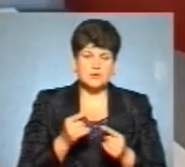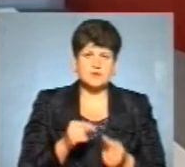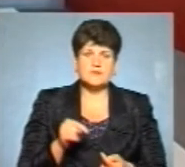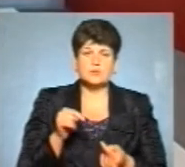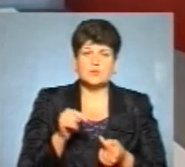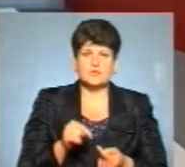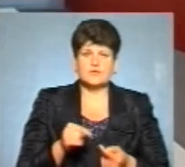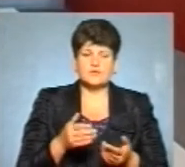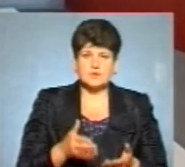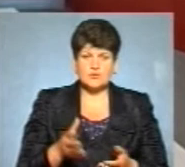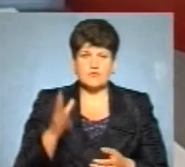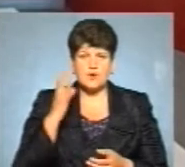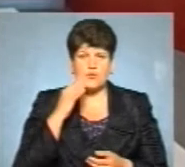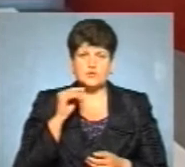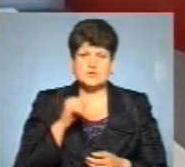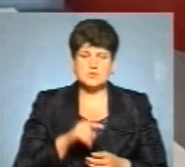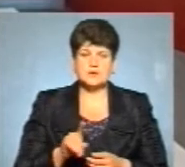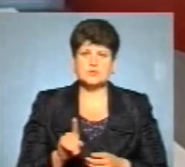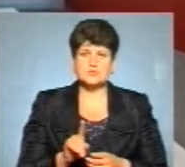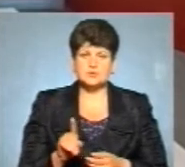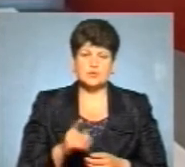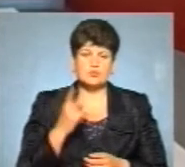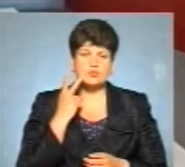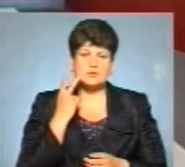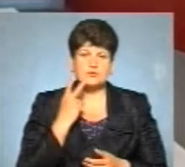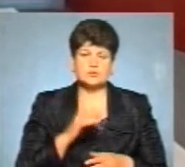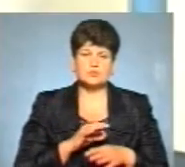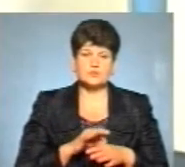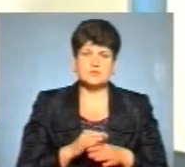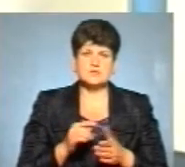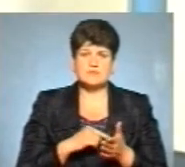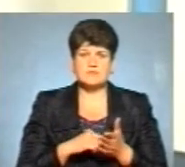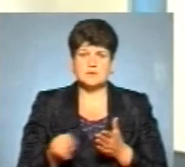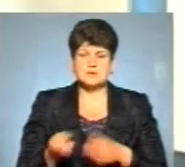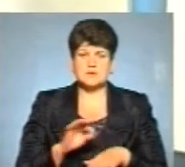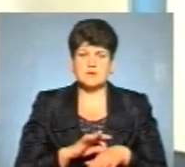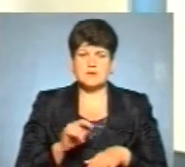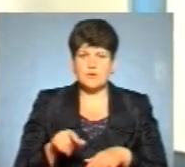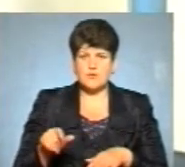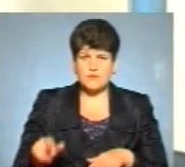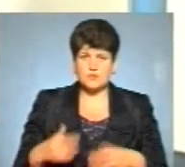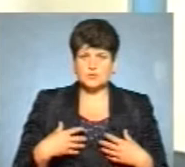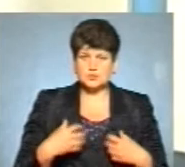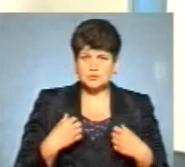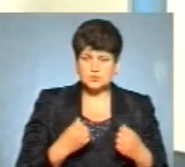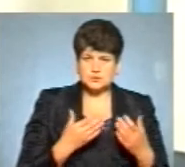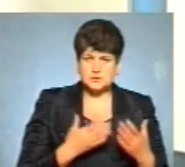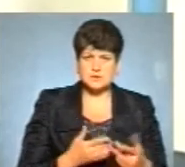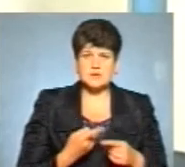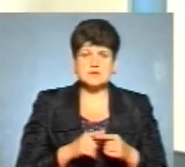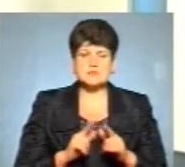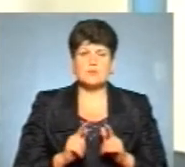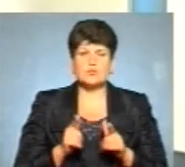відповідно, враховуючи те, що постійно відбувається виписка тих хворих, які одужали, і оце